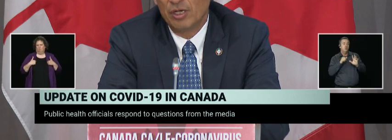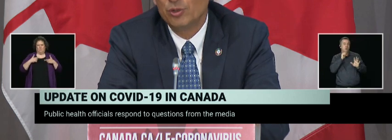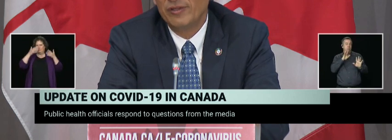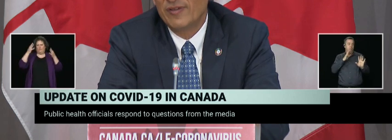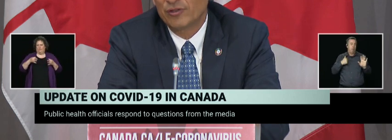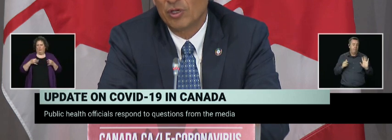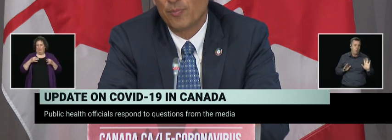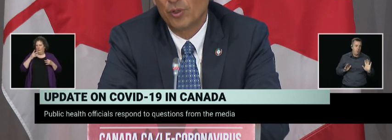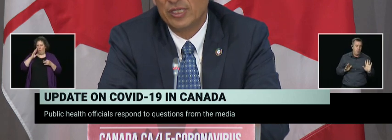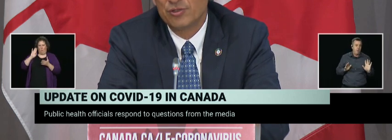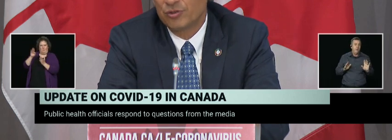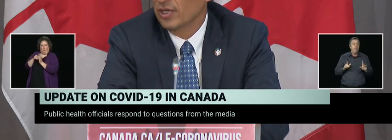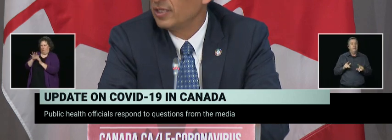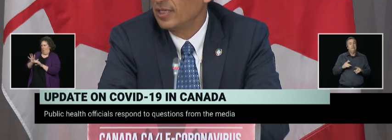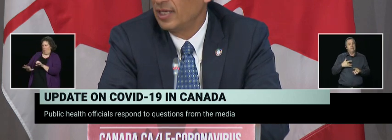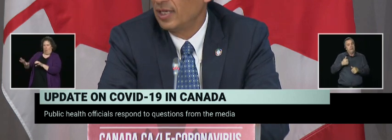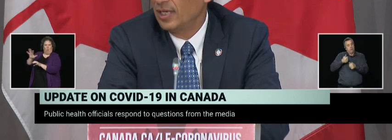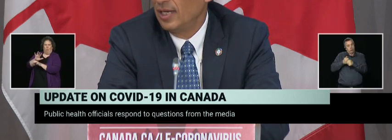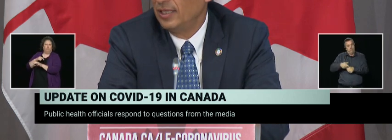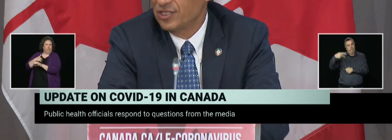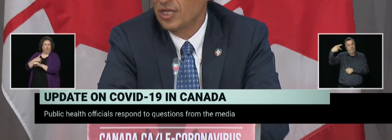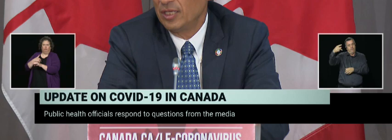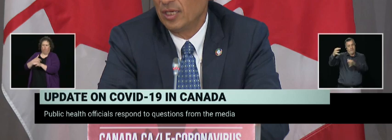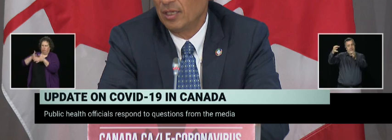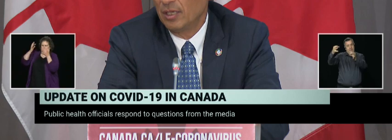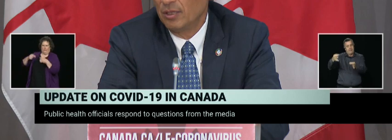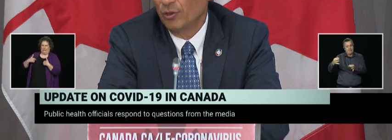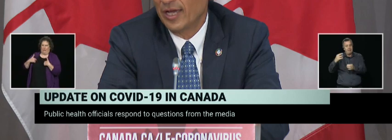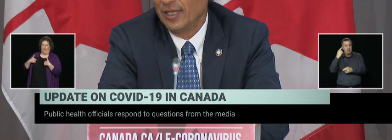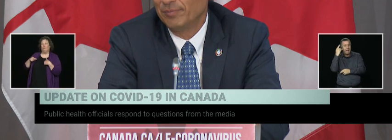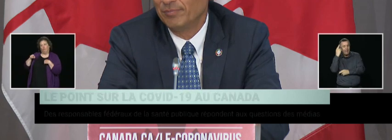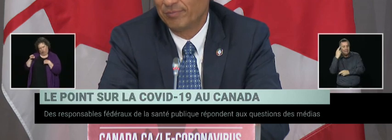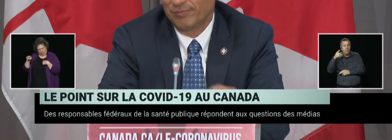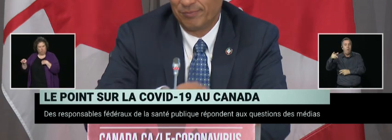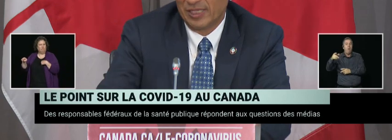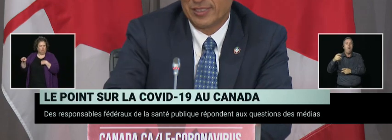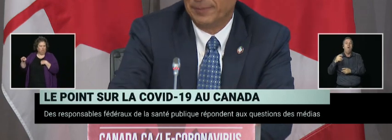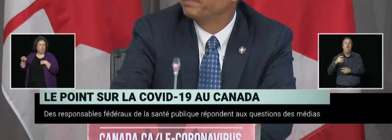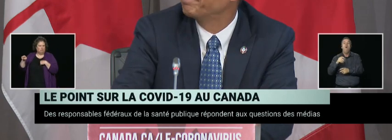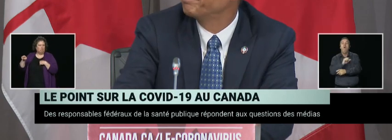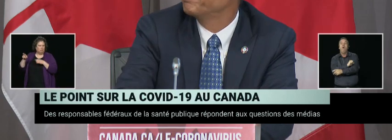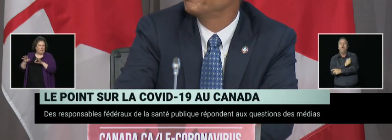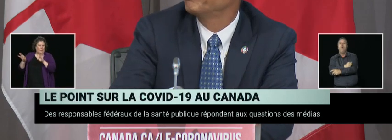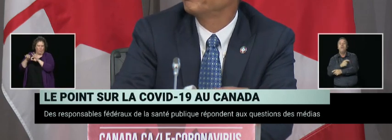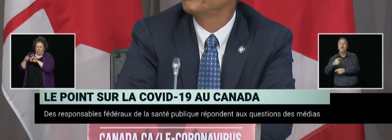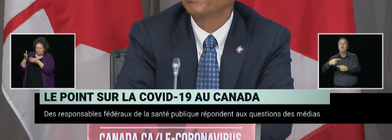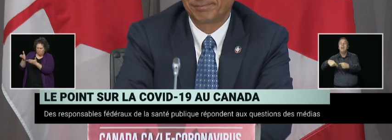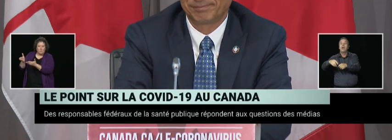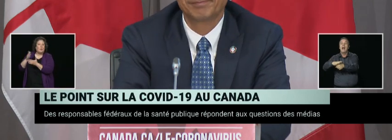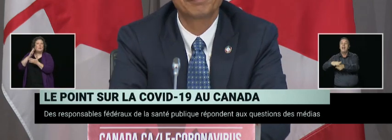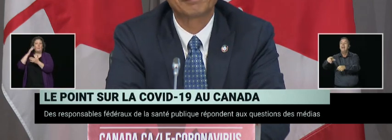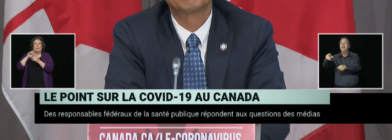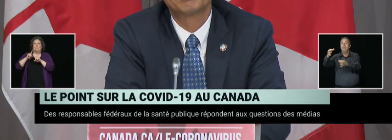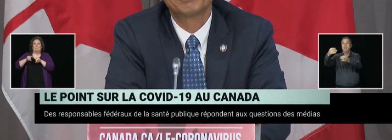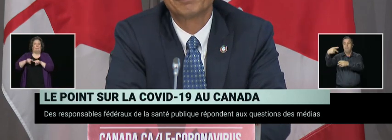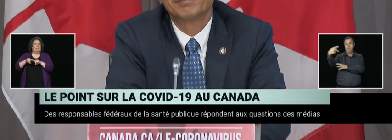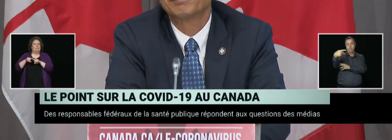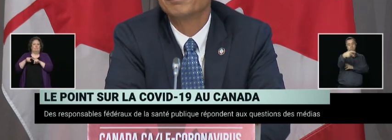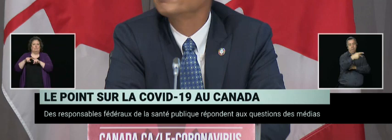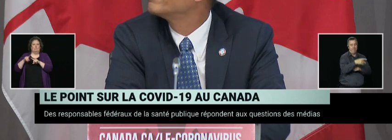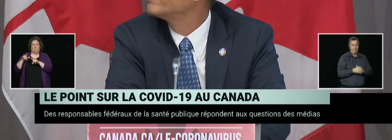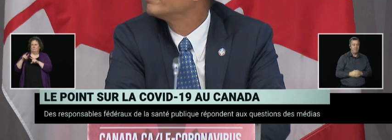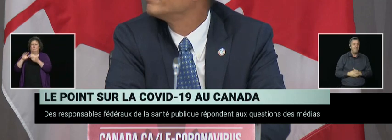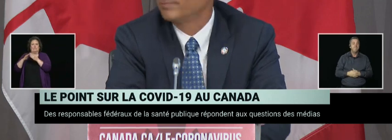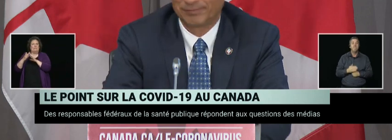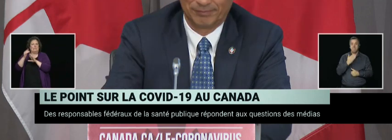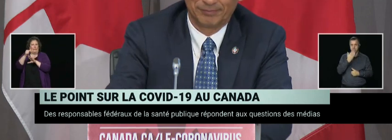considérant tous les facteurs pour les autorités à l'échelle locale. Merci. Merci. Est-ce qu